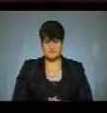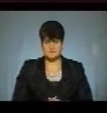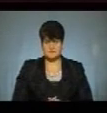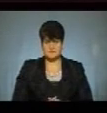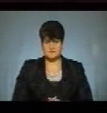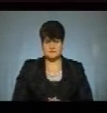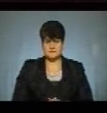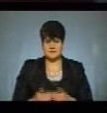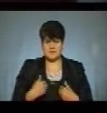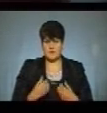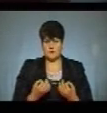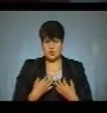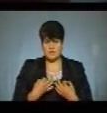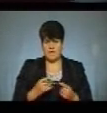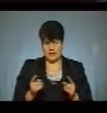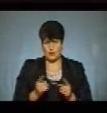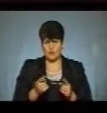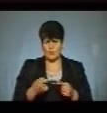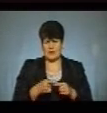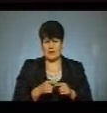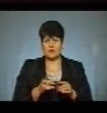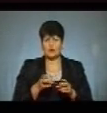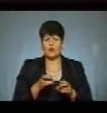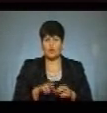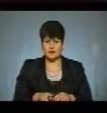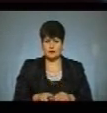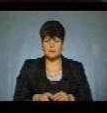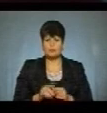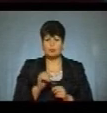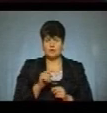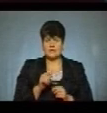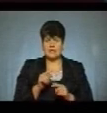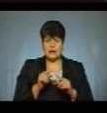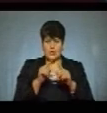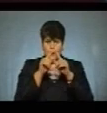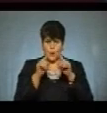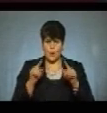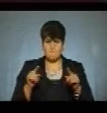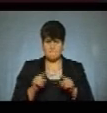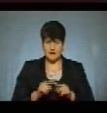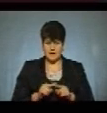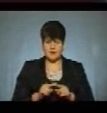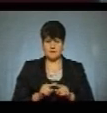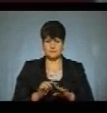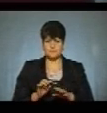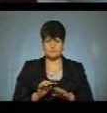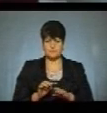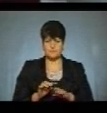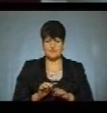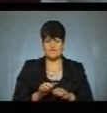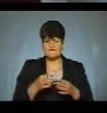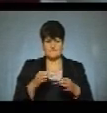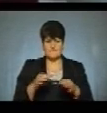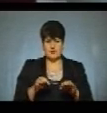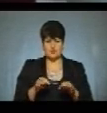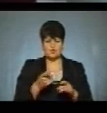Нам розказали от коротко таку технологію. Значить, по тих ромбиках водити довільно, так, щоб